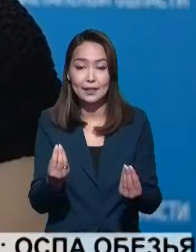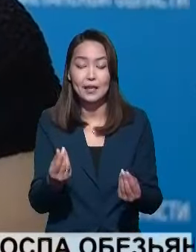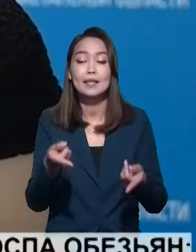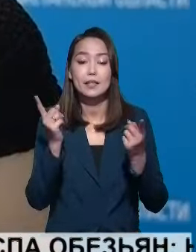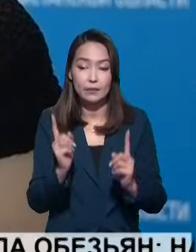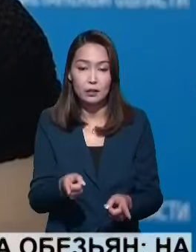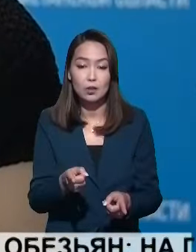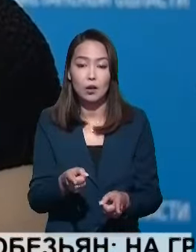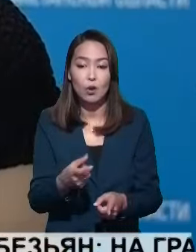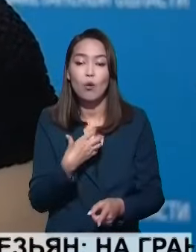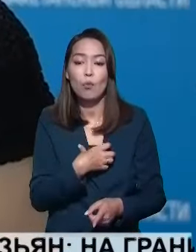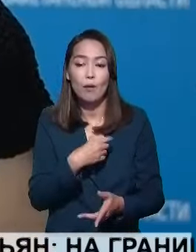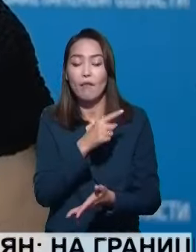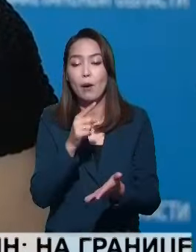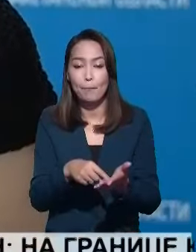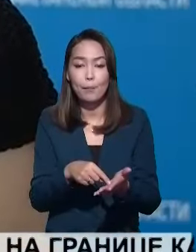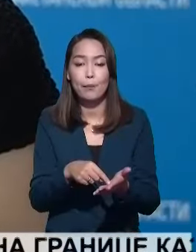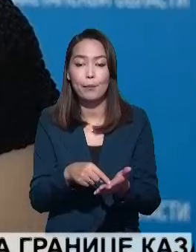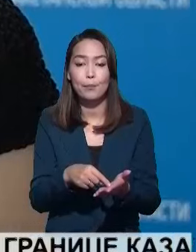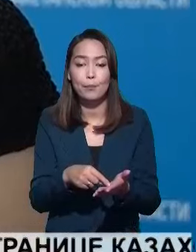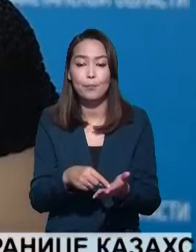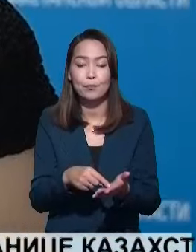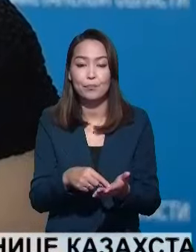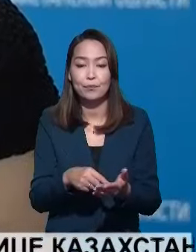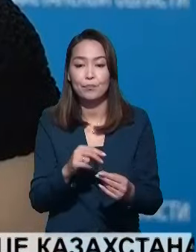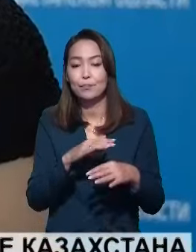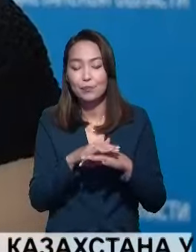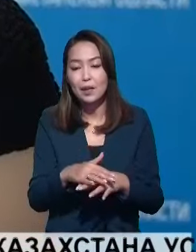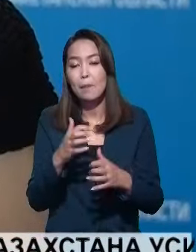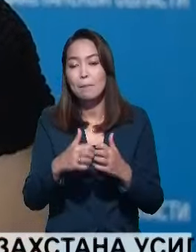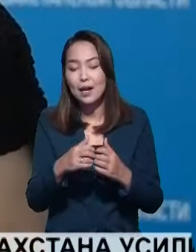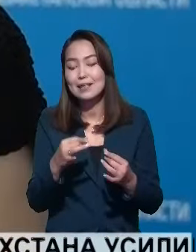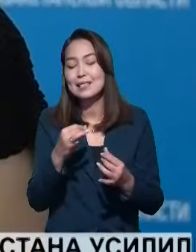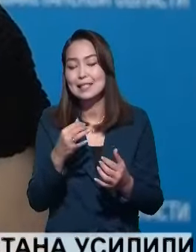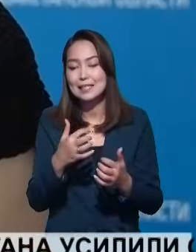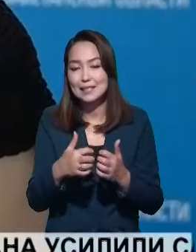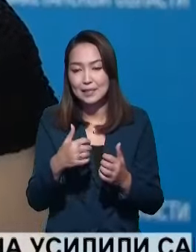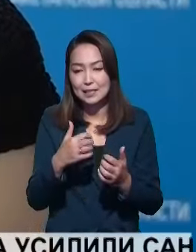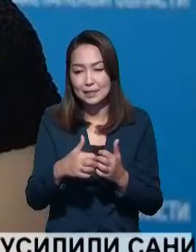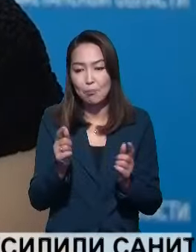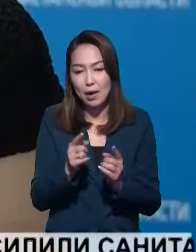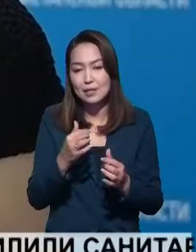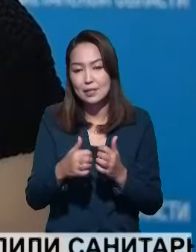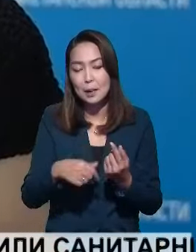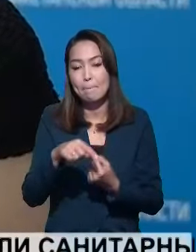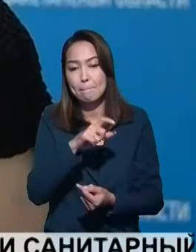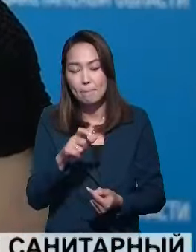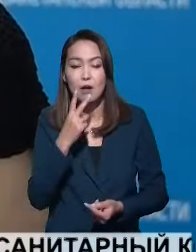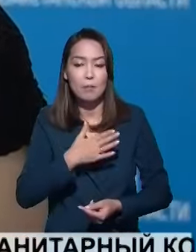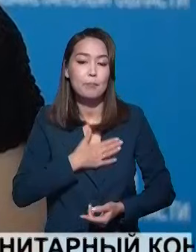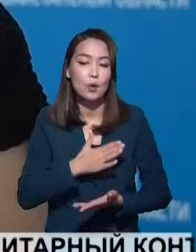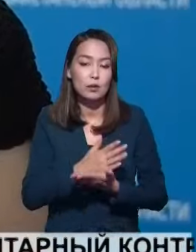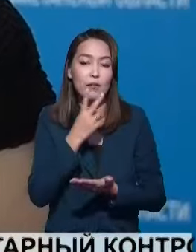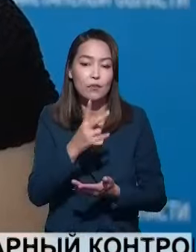действительно остро стоит вопрос достаточного фондирования малого и среднего бизнеса, о чем было отмечено в послании. Это мы видим по фонду